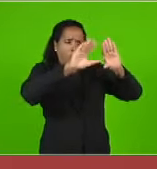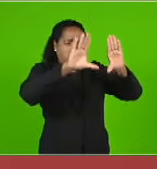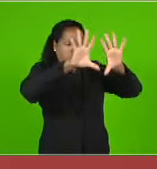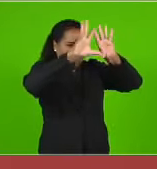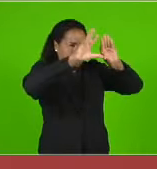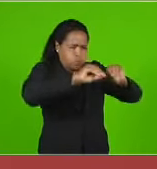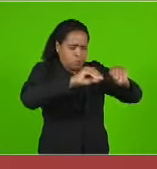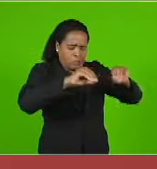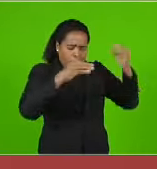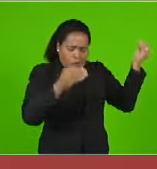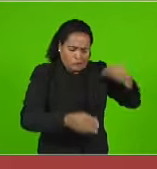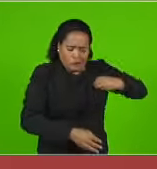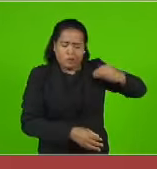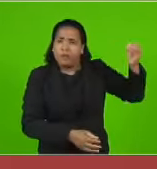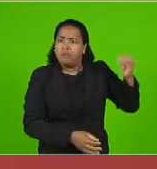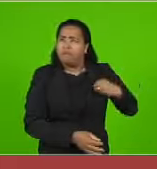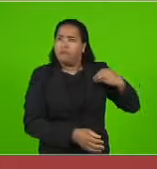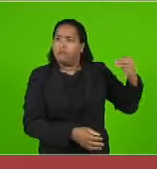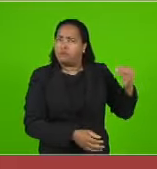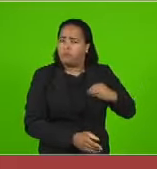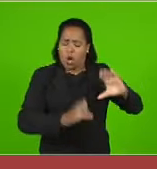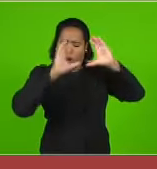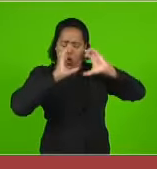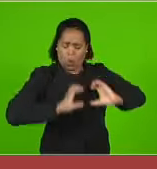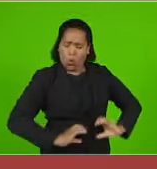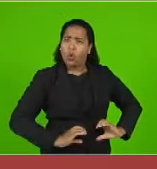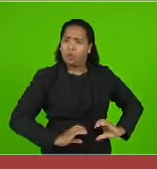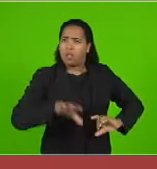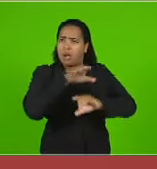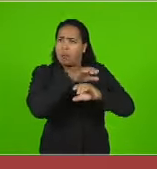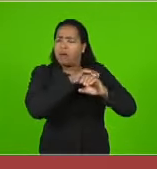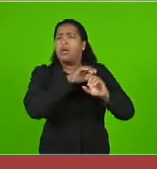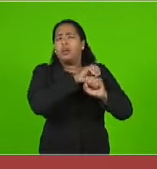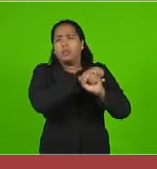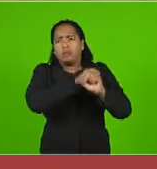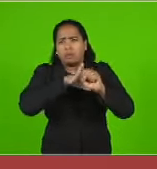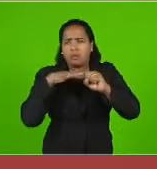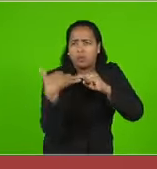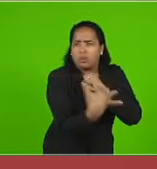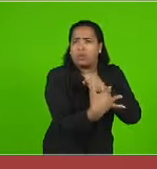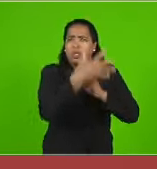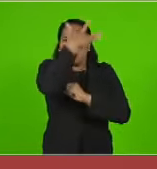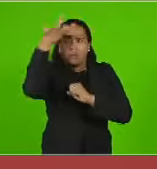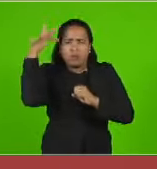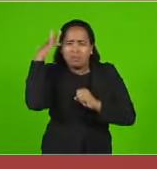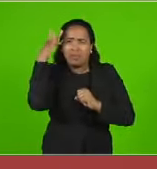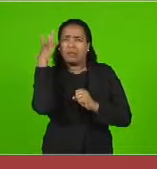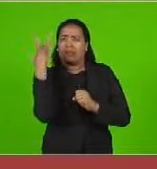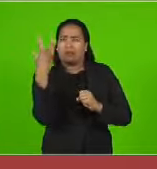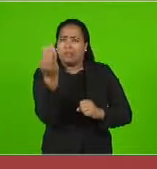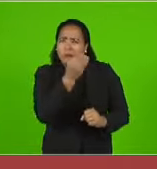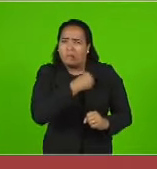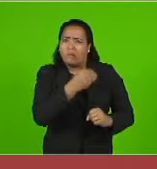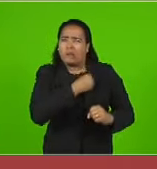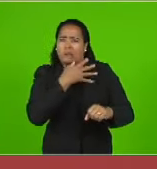господствующая в мире, эмоционально взволновавшая даже институты, правительства, результат чего отражается на социальном